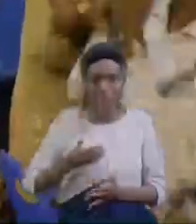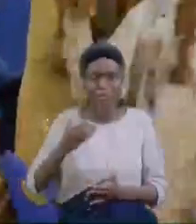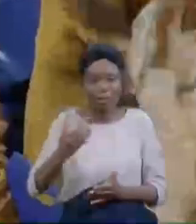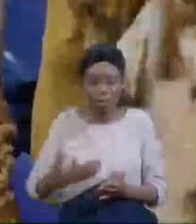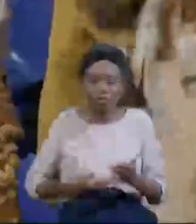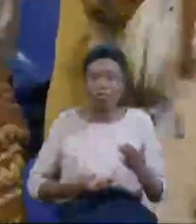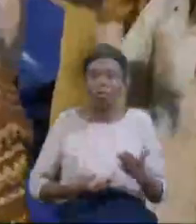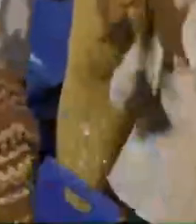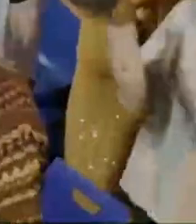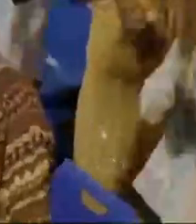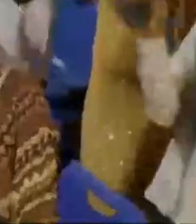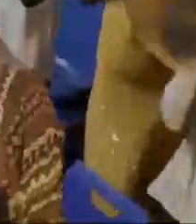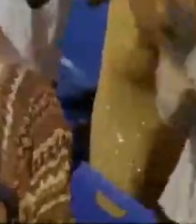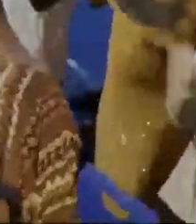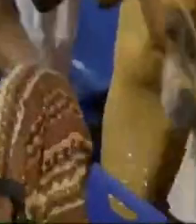Pasteur.